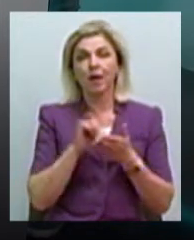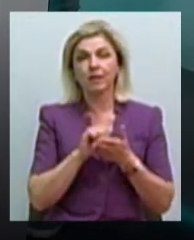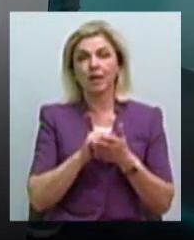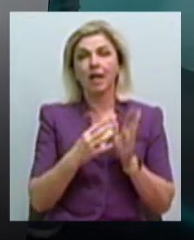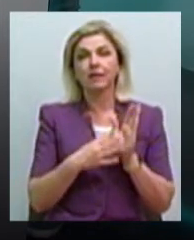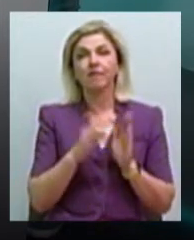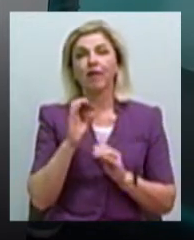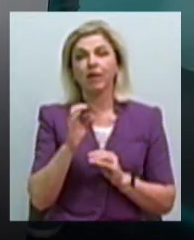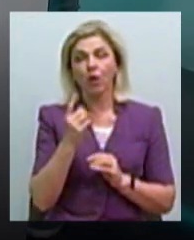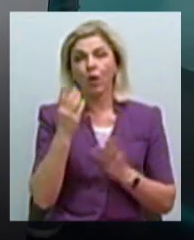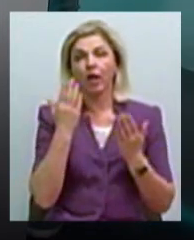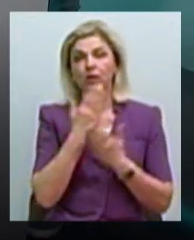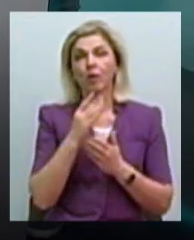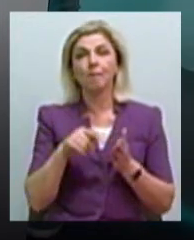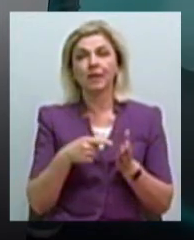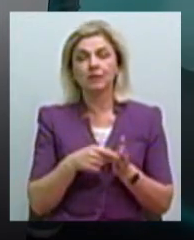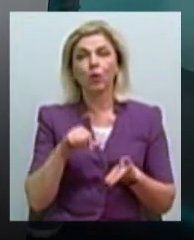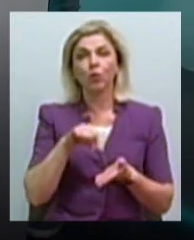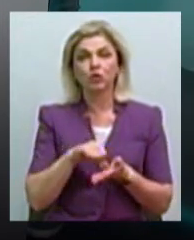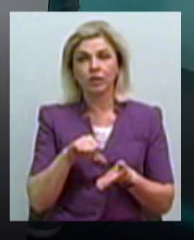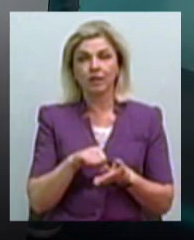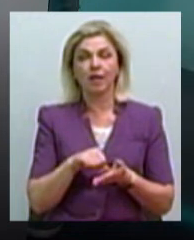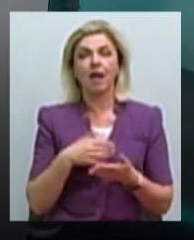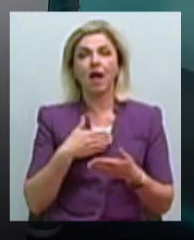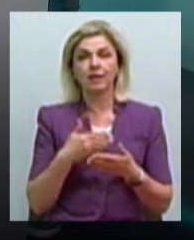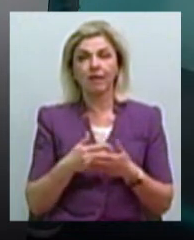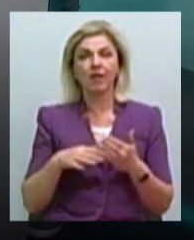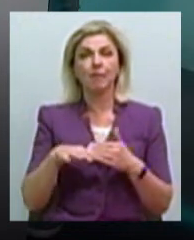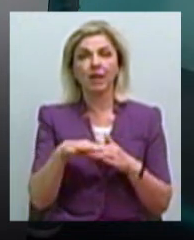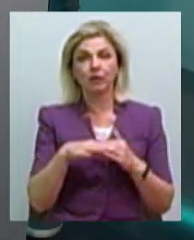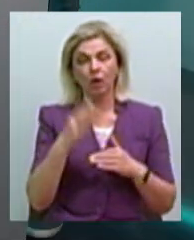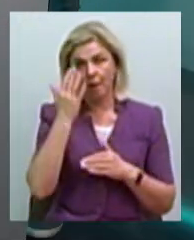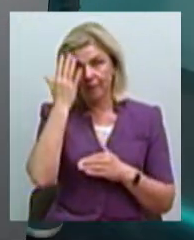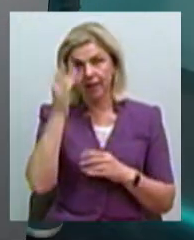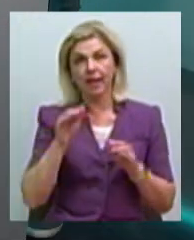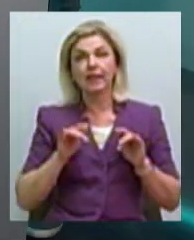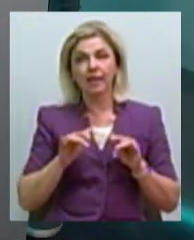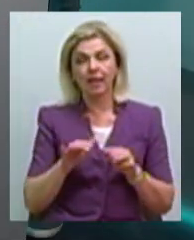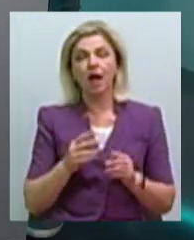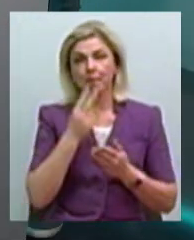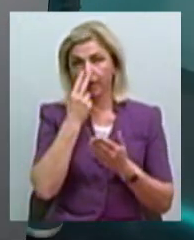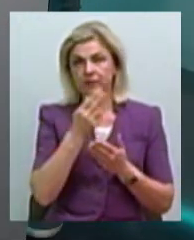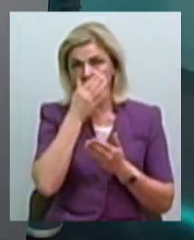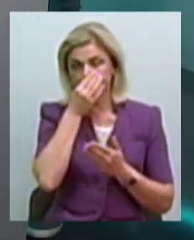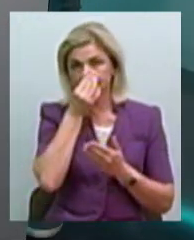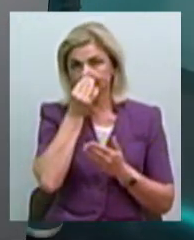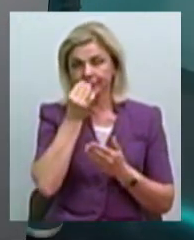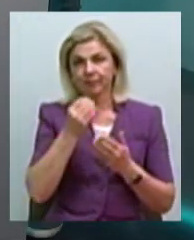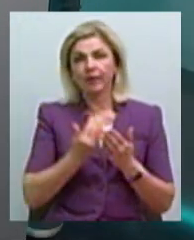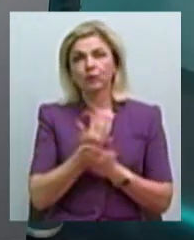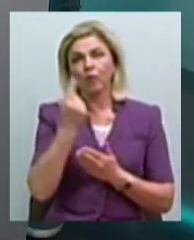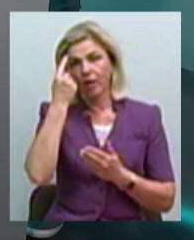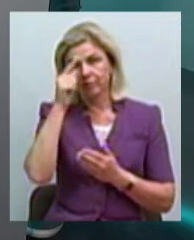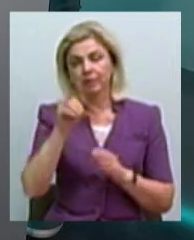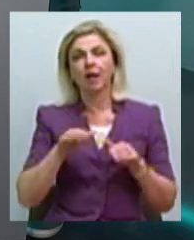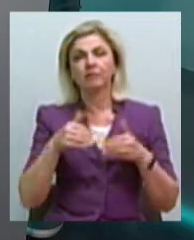вересня в одному з кінотеатрів міста учасники інтерактивної платформи «Мрій дій» презентували альтернативний логотип міста